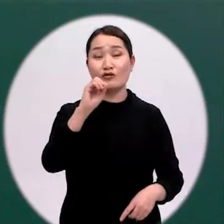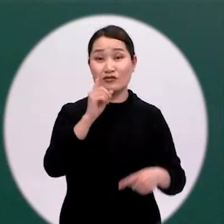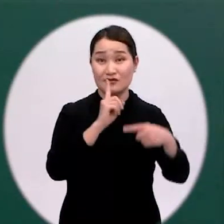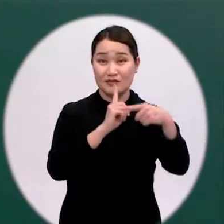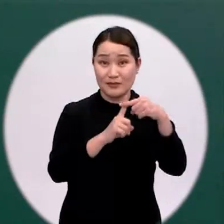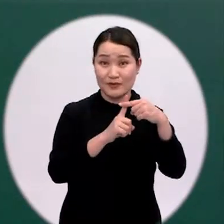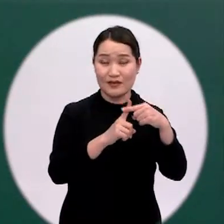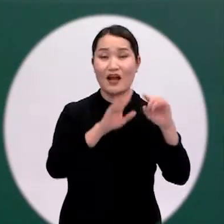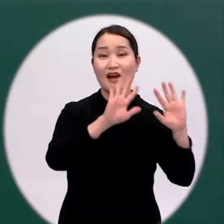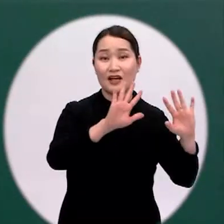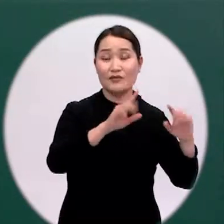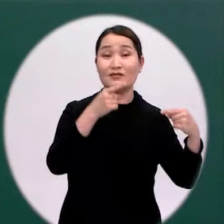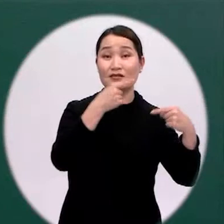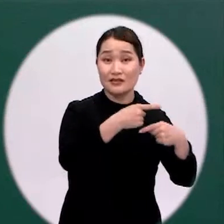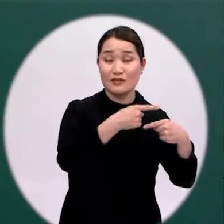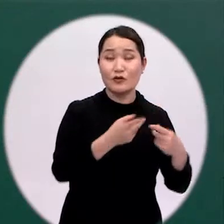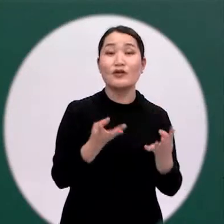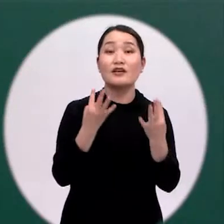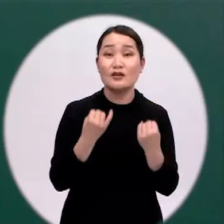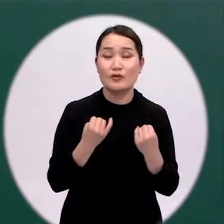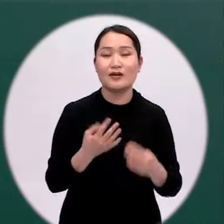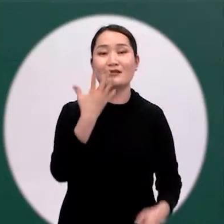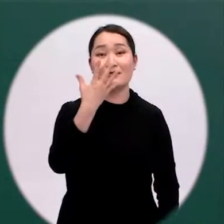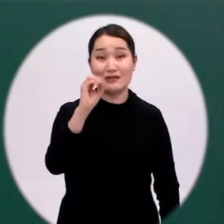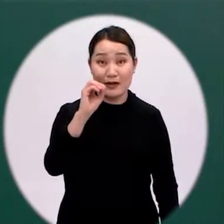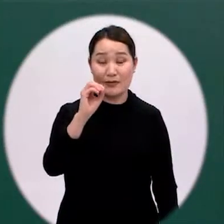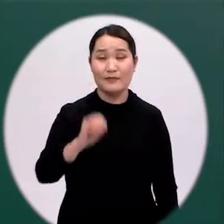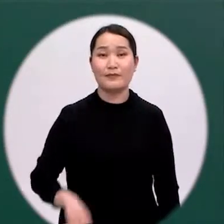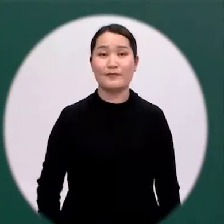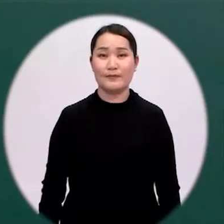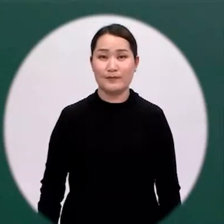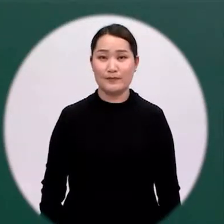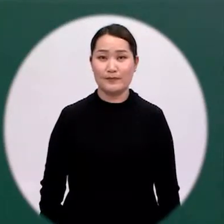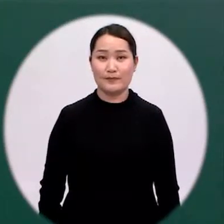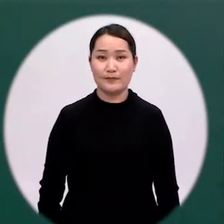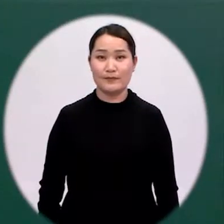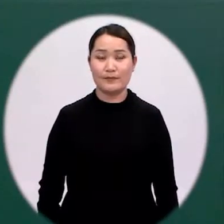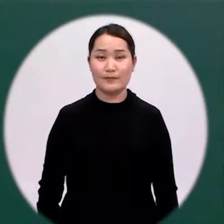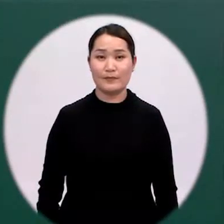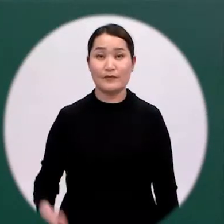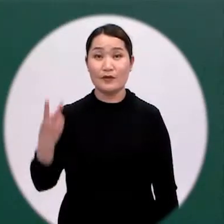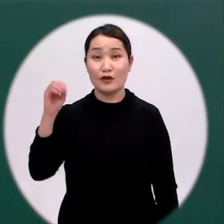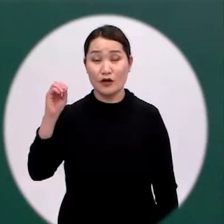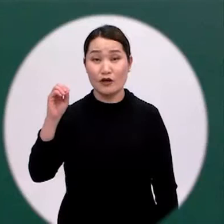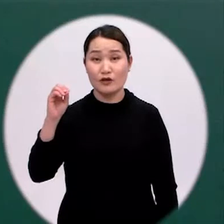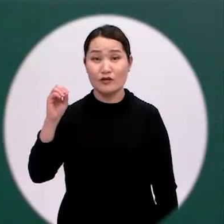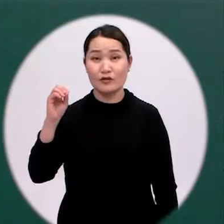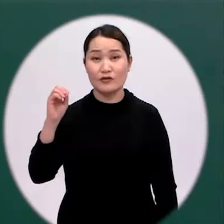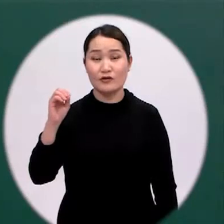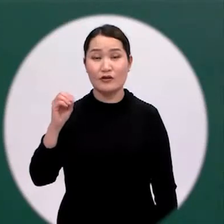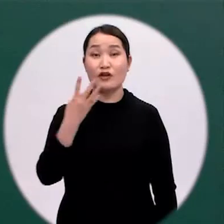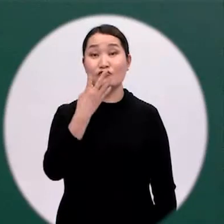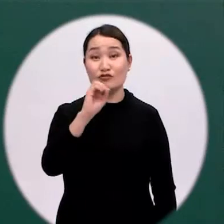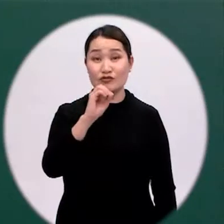20 төгрөгийг нэмээд 10 төгрөгийг нэмэхээр 50 төгрөг. За үүнийг дахиад уншиж үзье да.